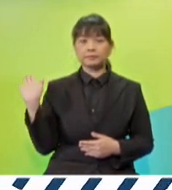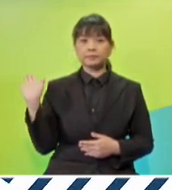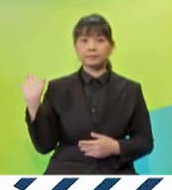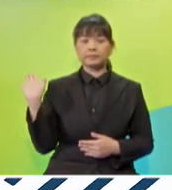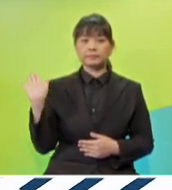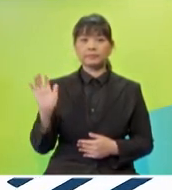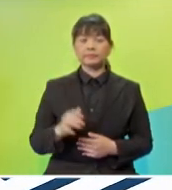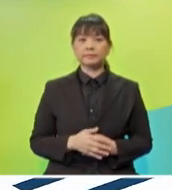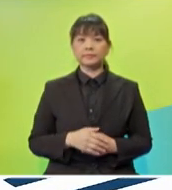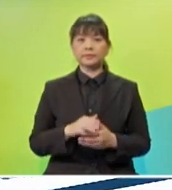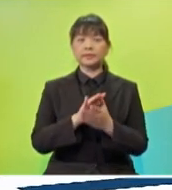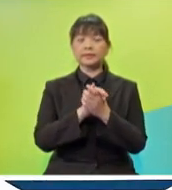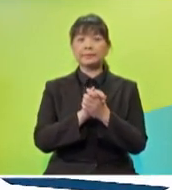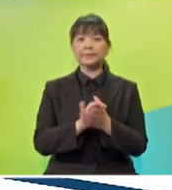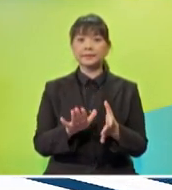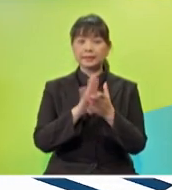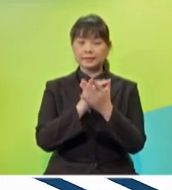salam sejahtera